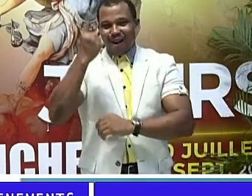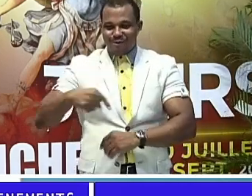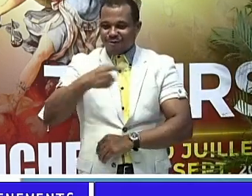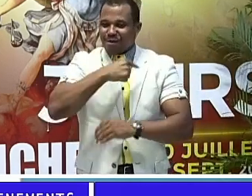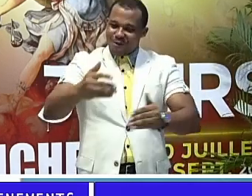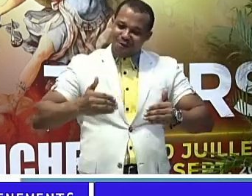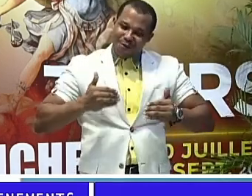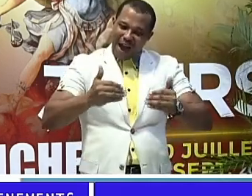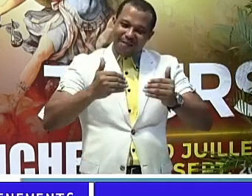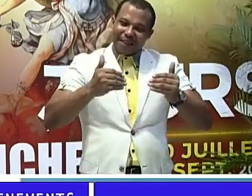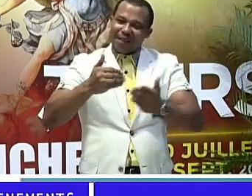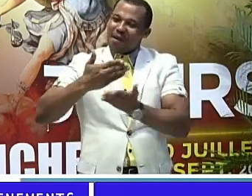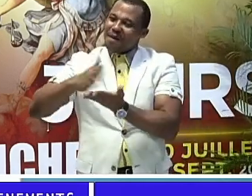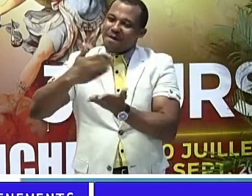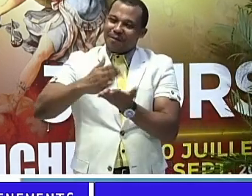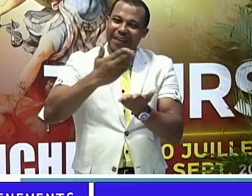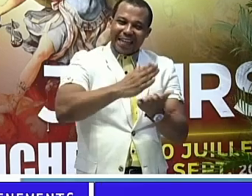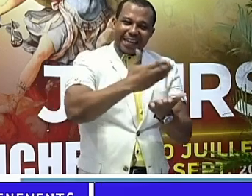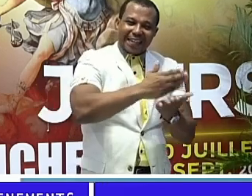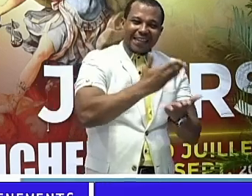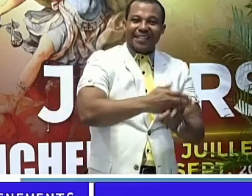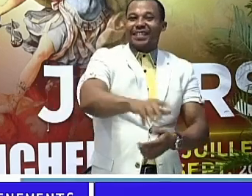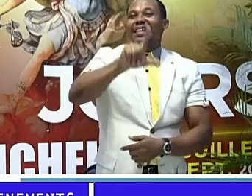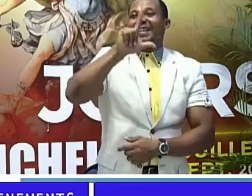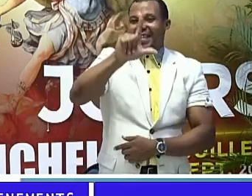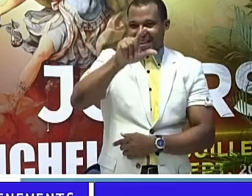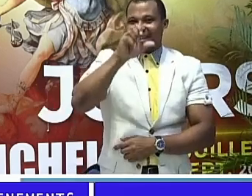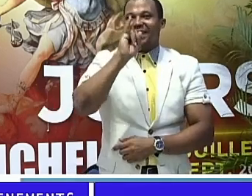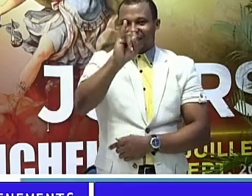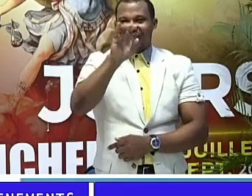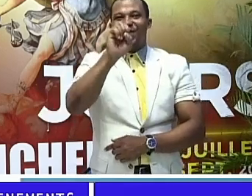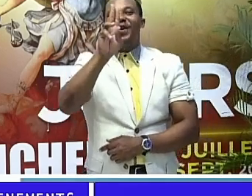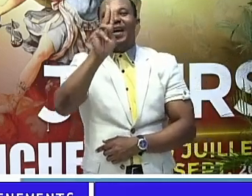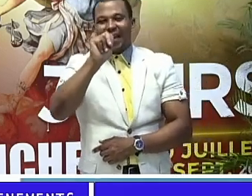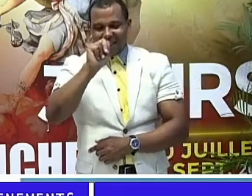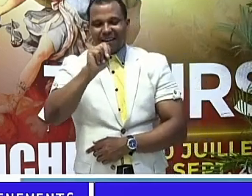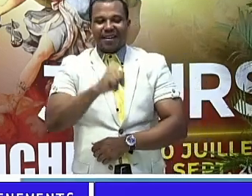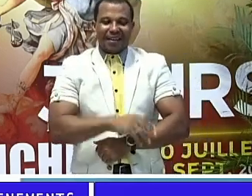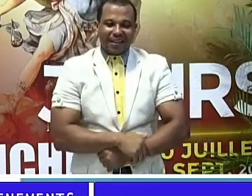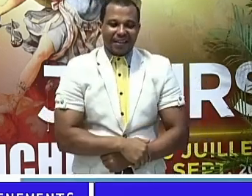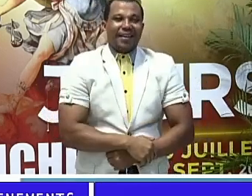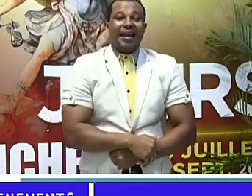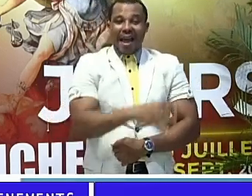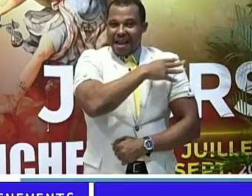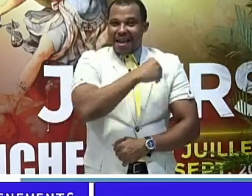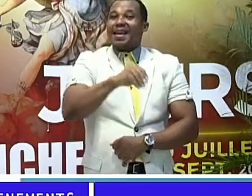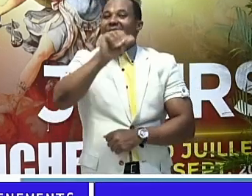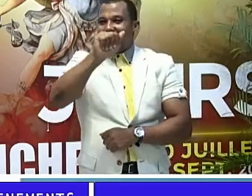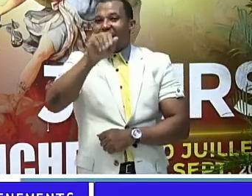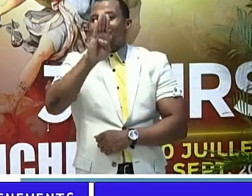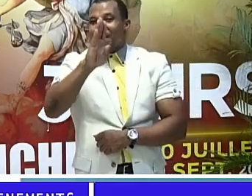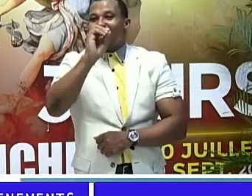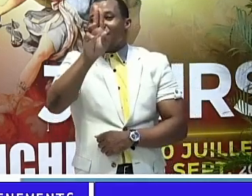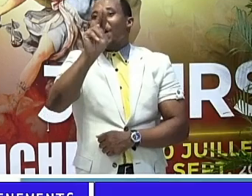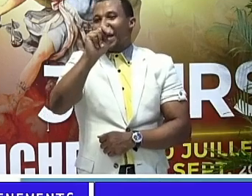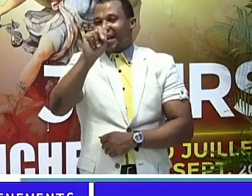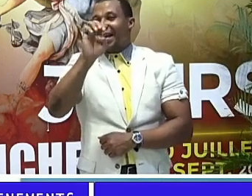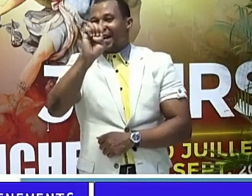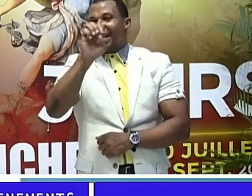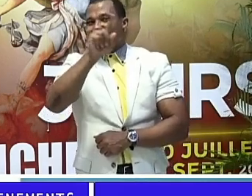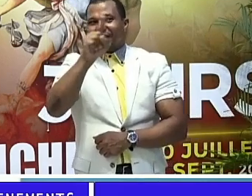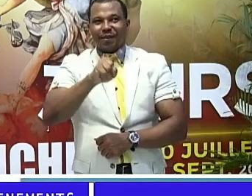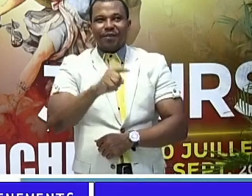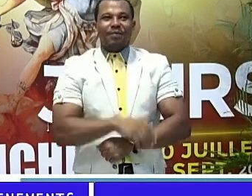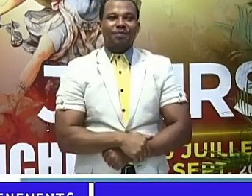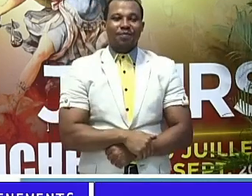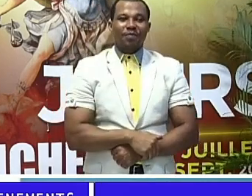hein, et puis demander à l'autre monde pour abonner ensemble avec nous sur le réseau. Deuxième bagaille, c'est merci,